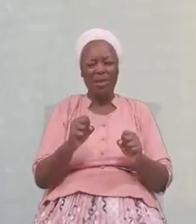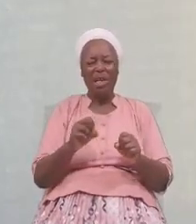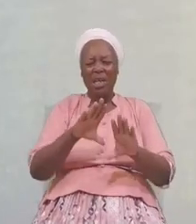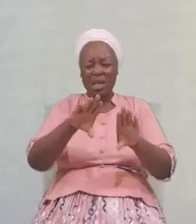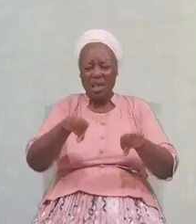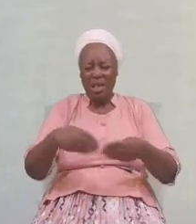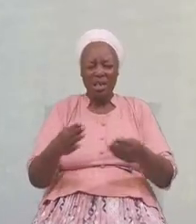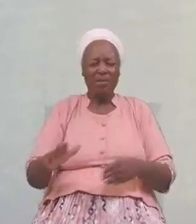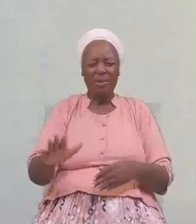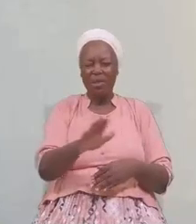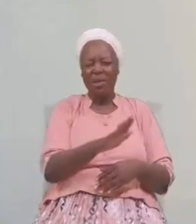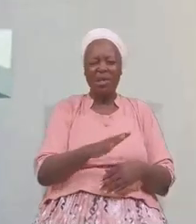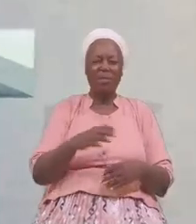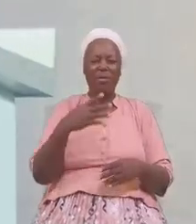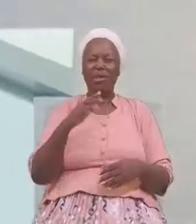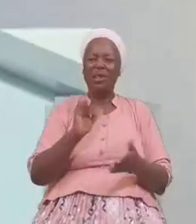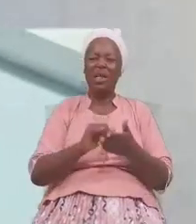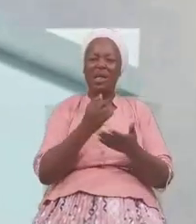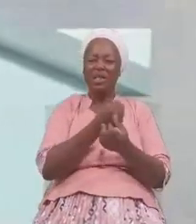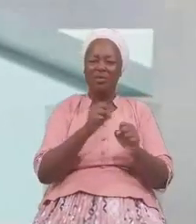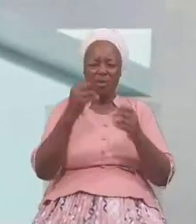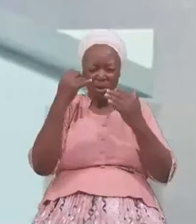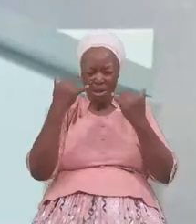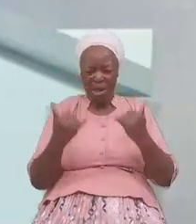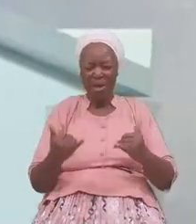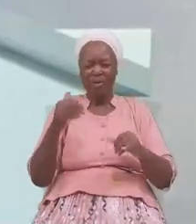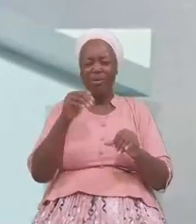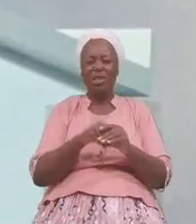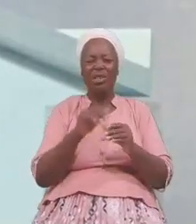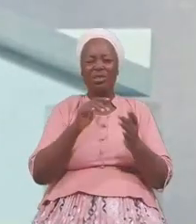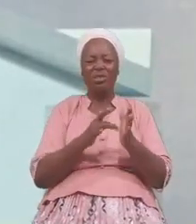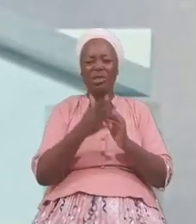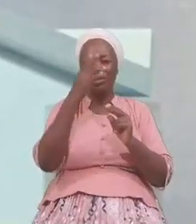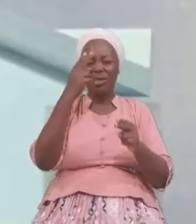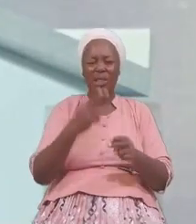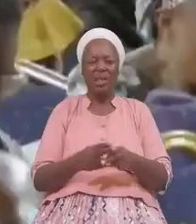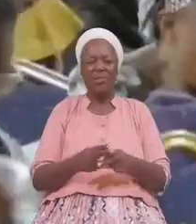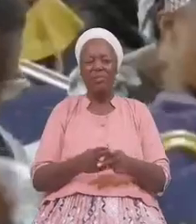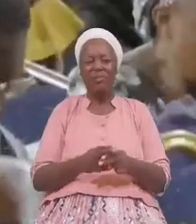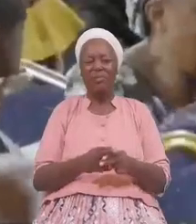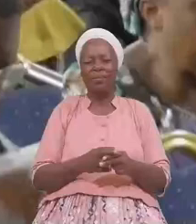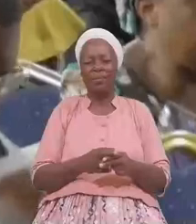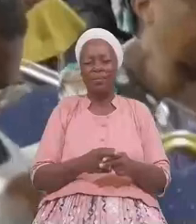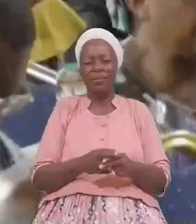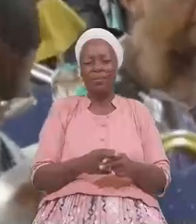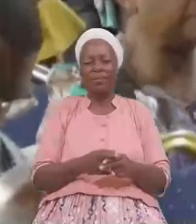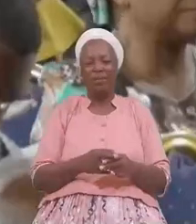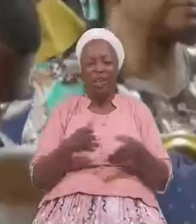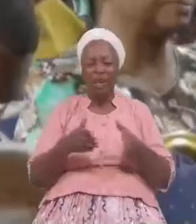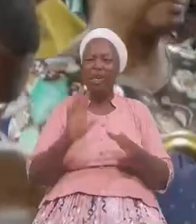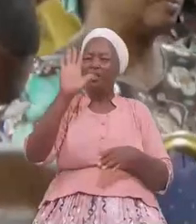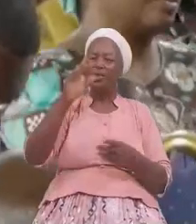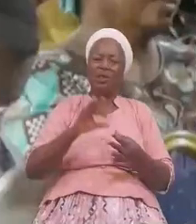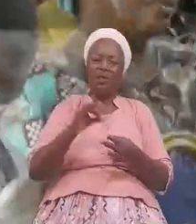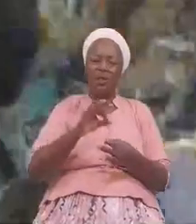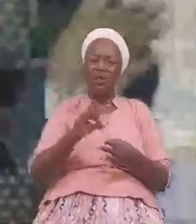ce salut maintenant au nom de Jésus. Que ton esprit rende témoignage à leur